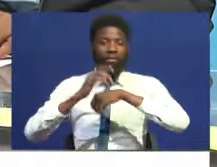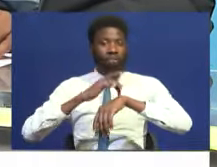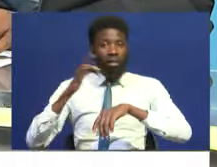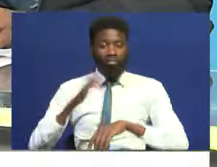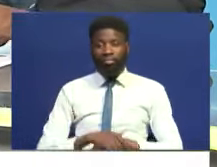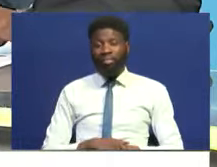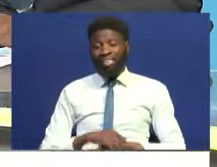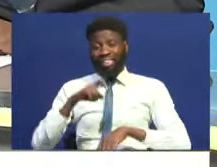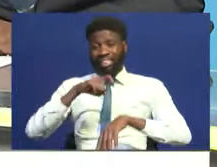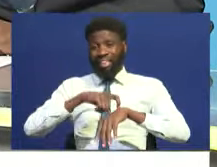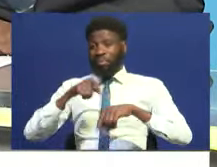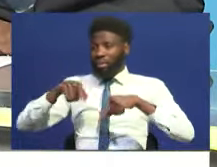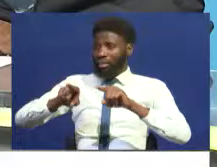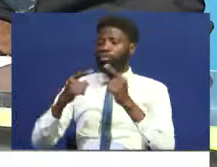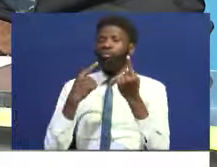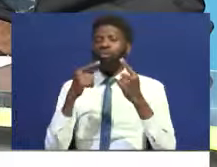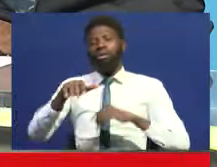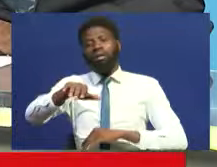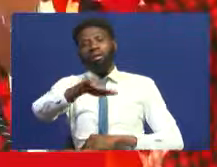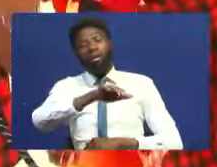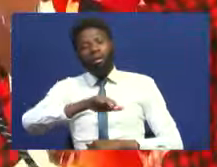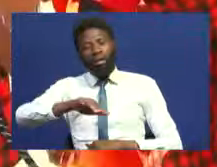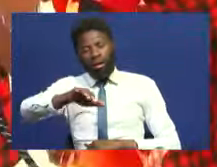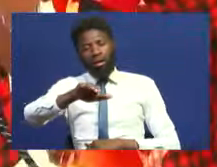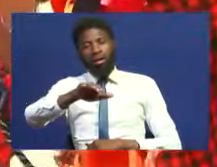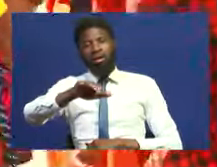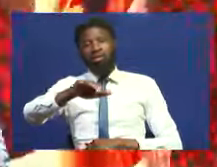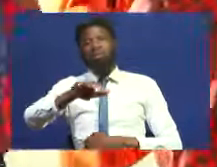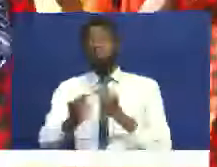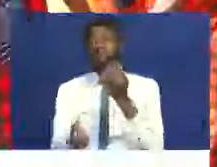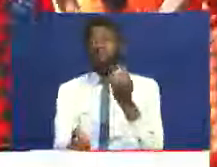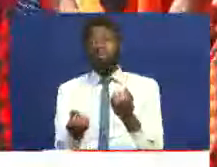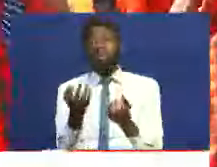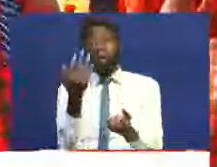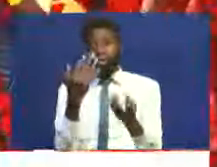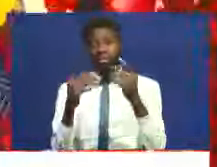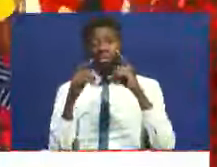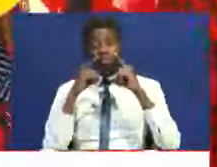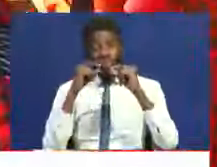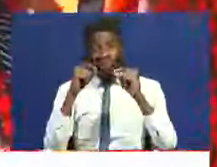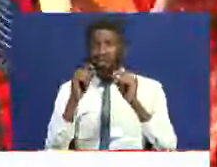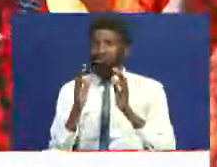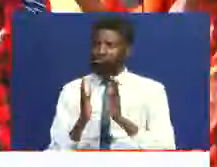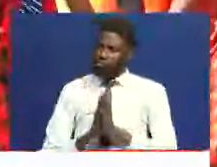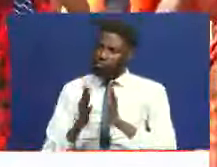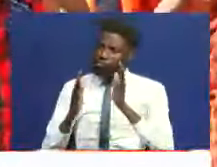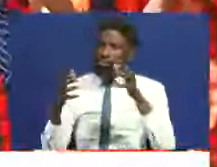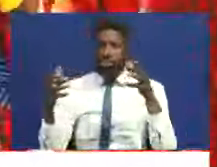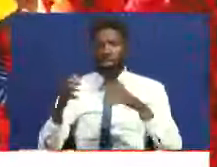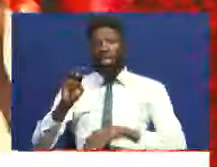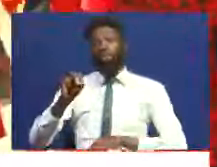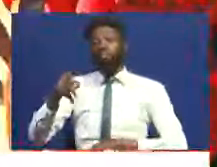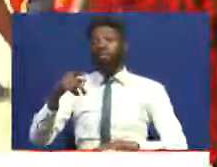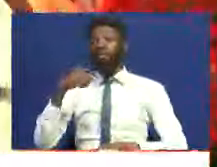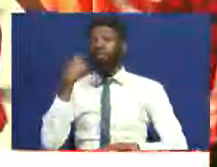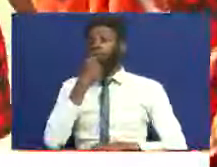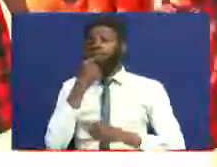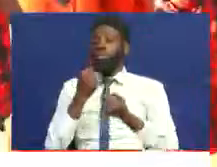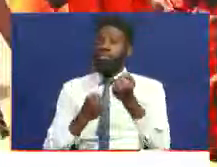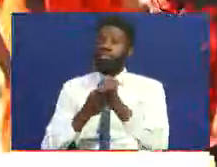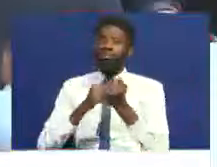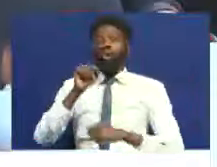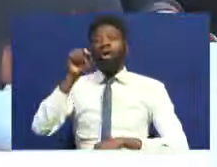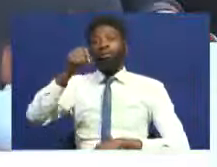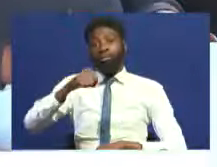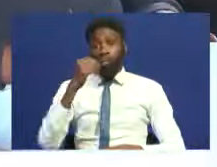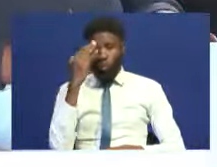mkono mswada huo hapo jana, akisema ndio msingi pekee unaoipa serikali uwezo wa kukusanya mapato na kufadhili shughuli zake na